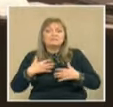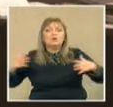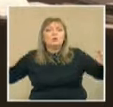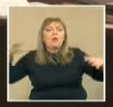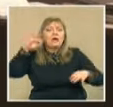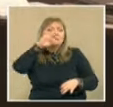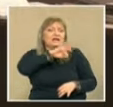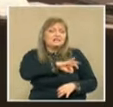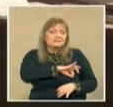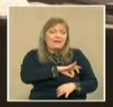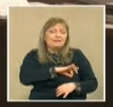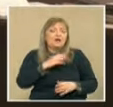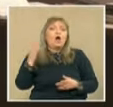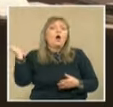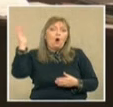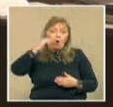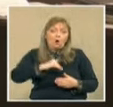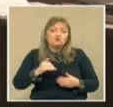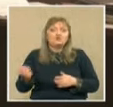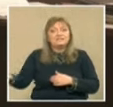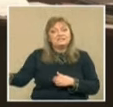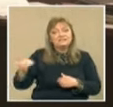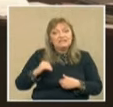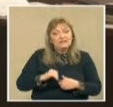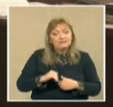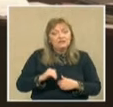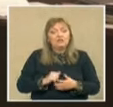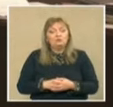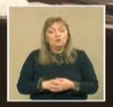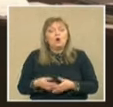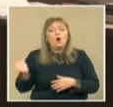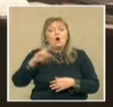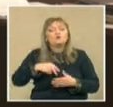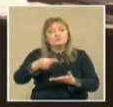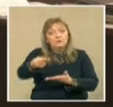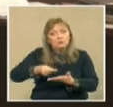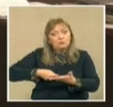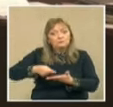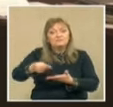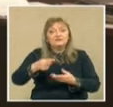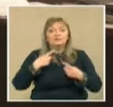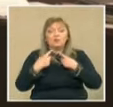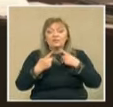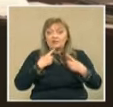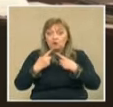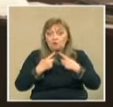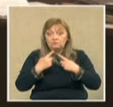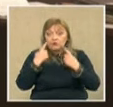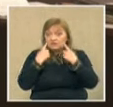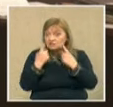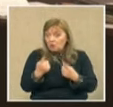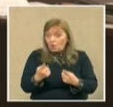късмет. Още с идването, още при подписването на договора, да се окаже,